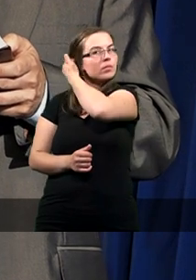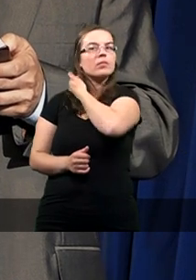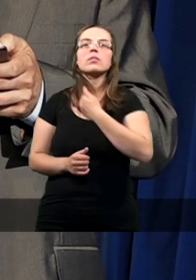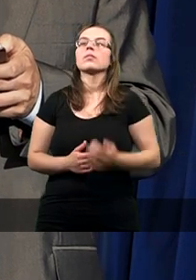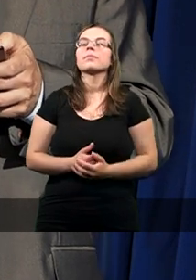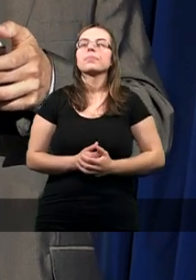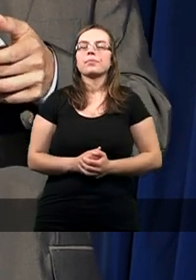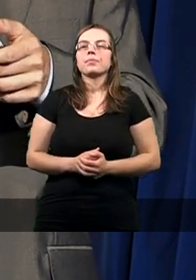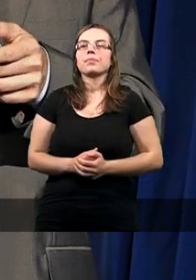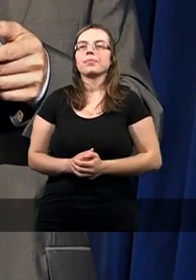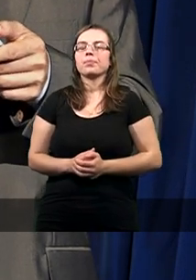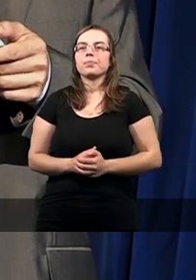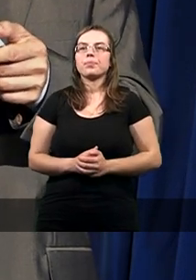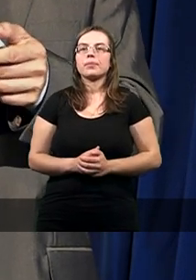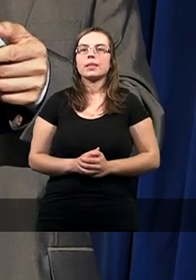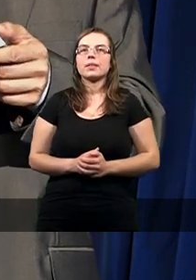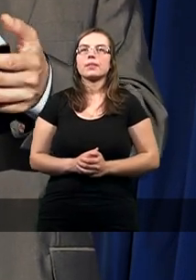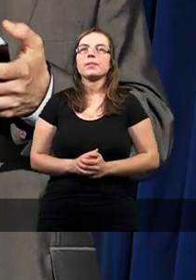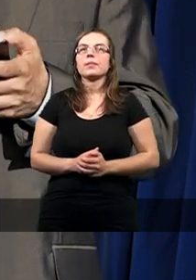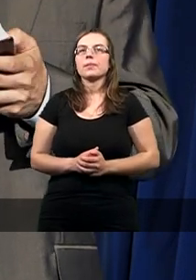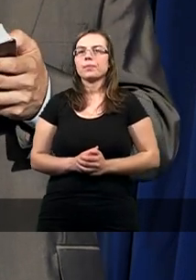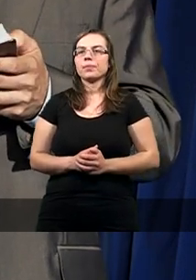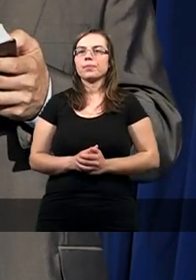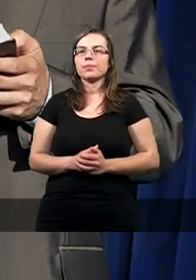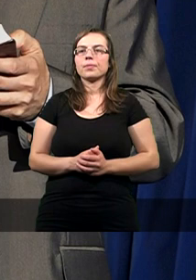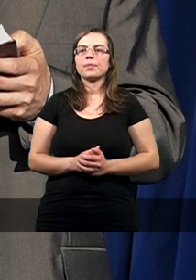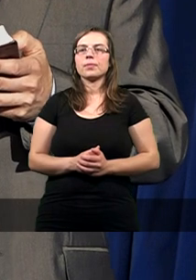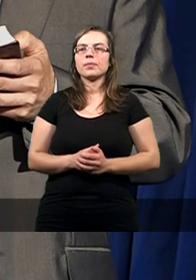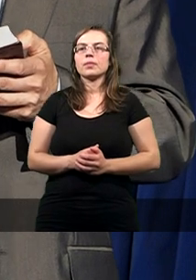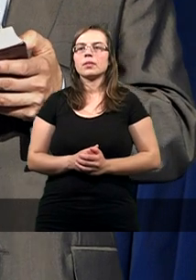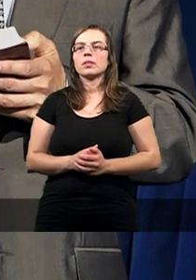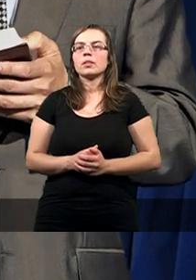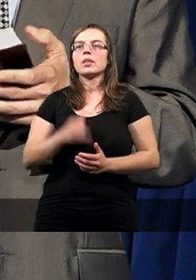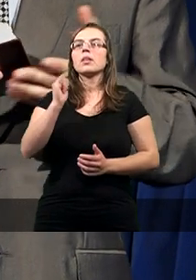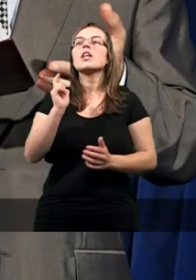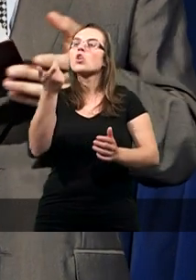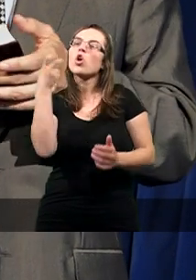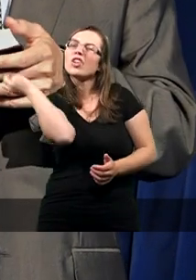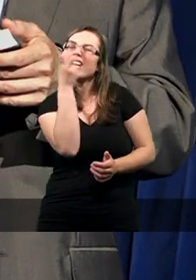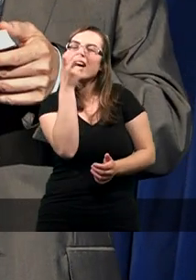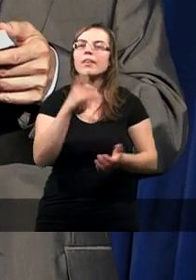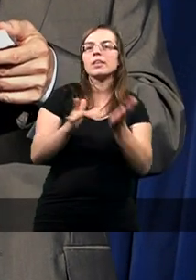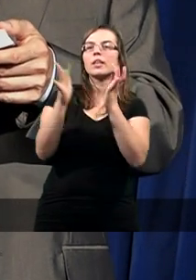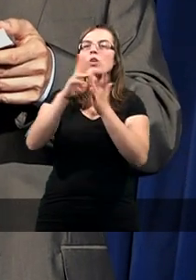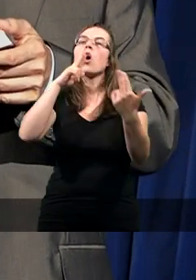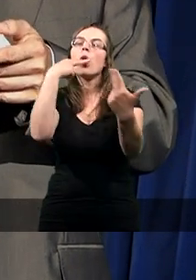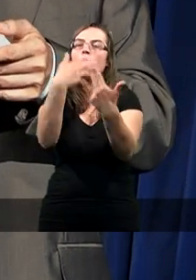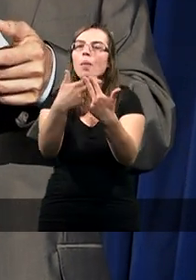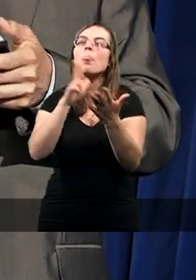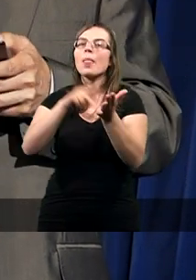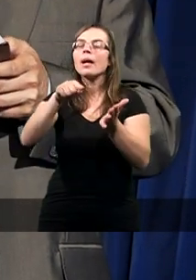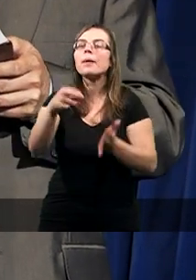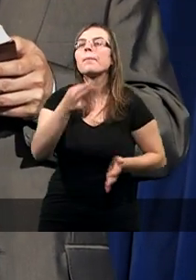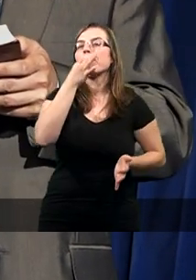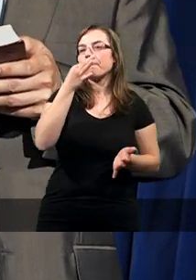Martha, the thing that's important, Mary has chosen. I co ciekawe, Jezus odpowiada